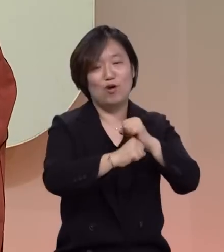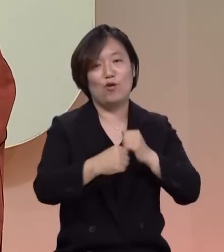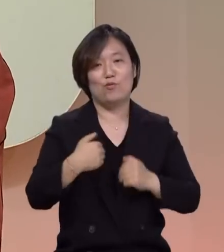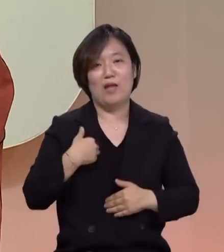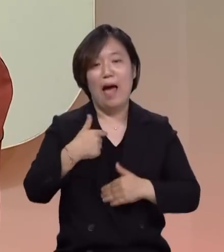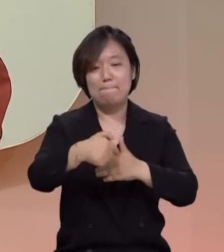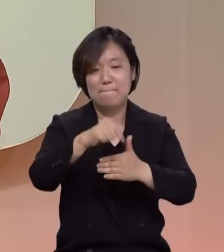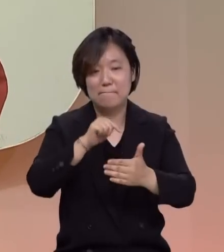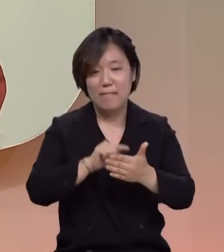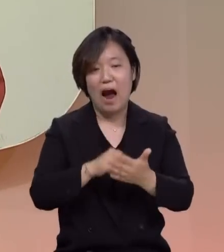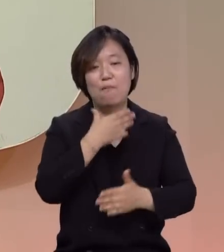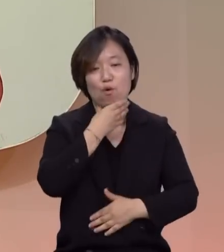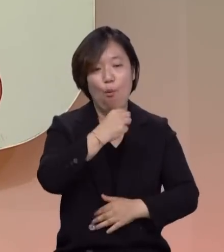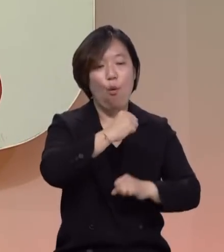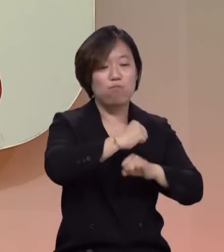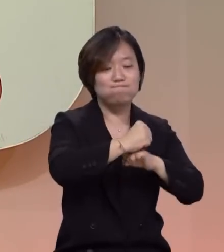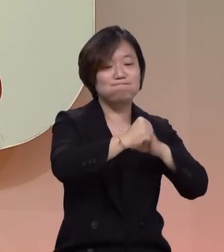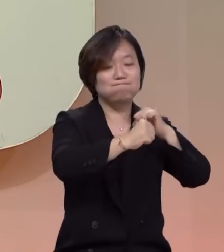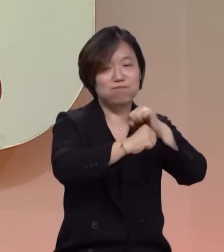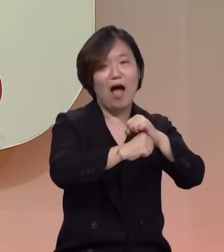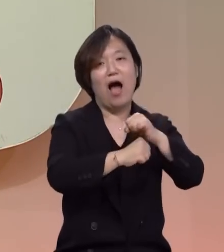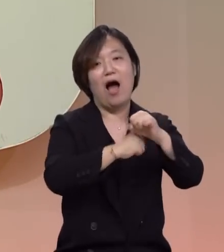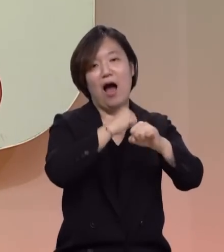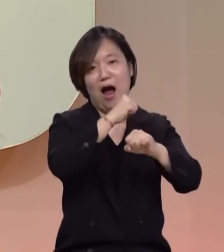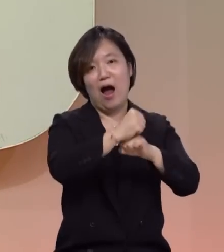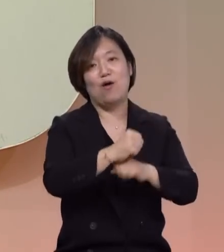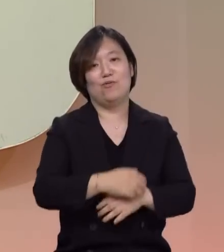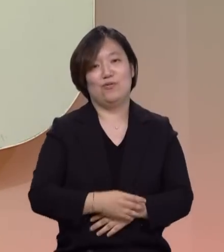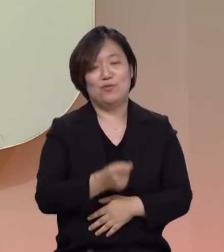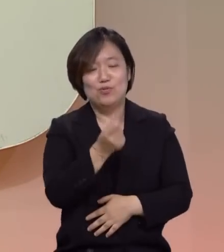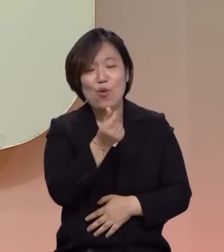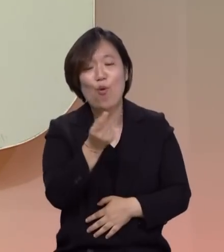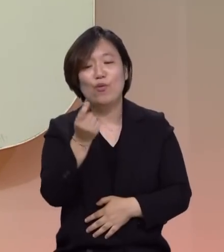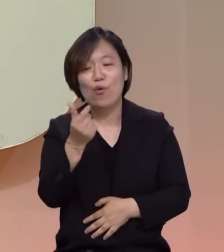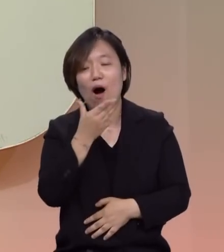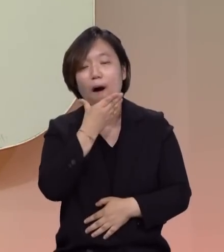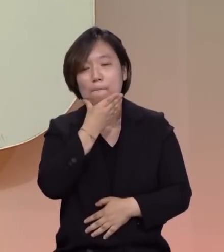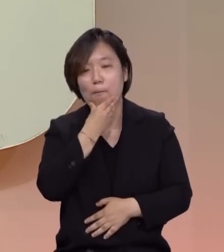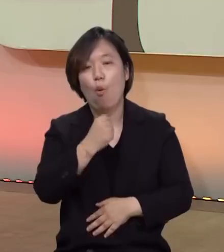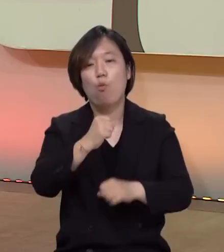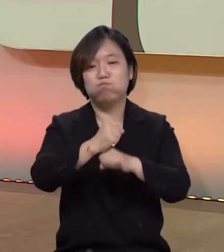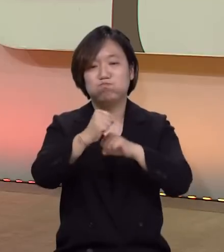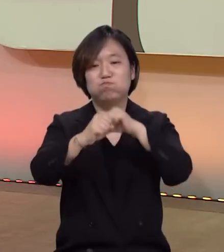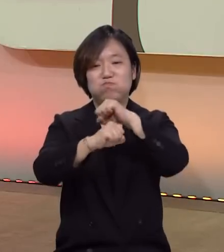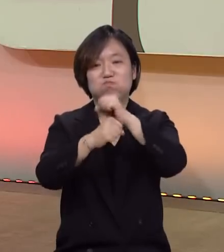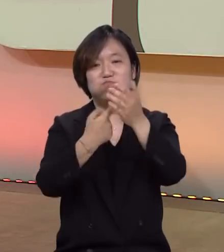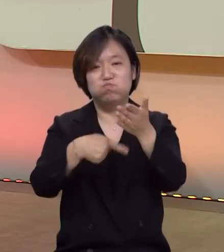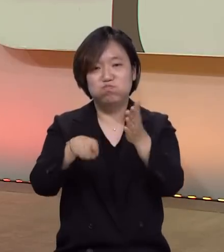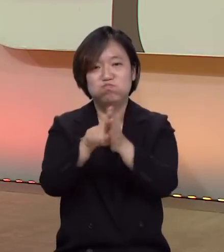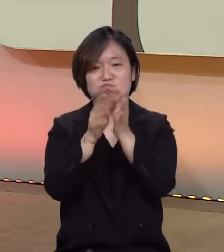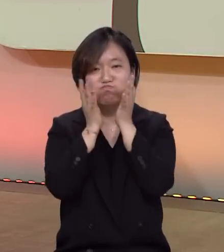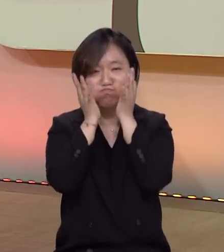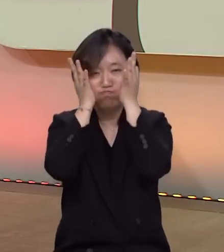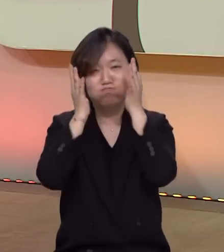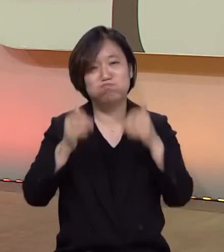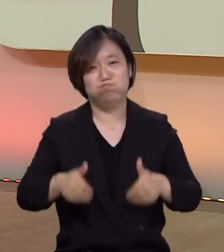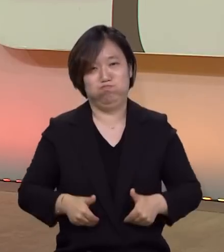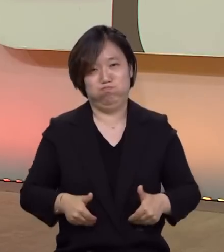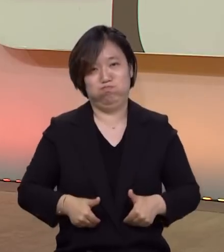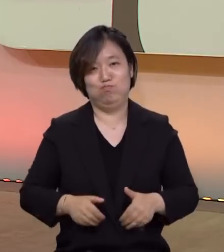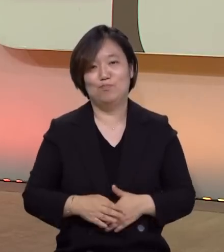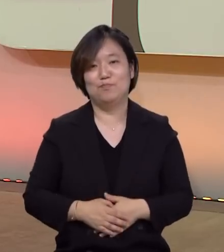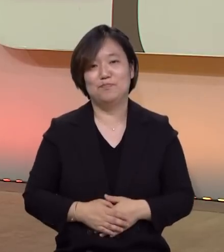마음으로 복을 짓고 조금씩 조금씩이라도 복을 짓도록 노력해야 된다 세 번째 가장 중요한